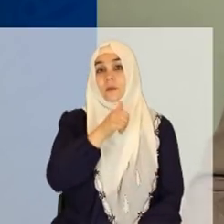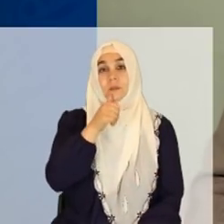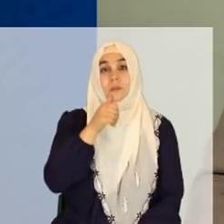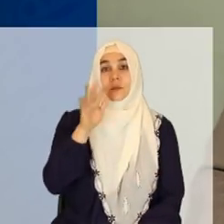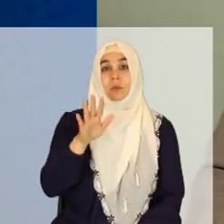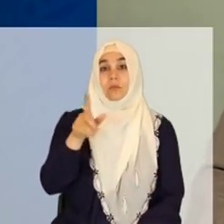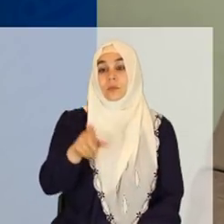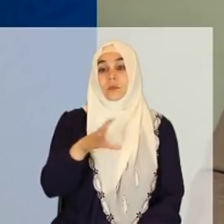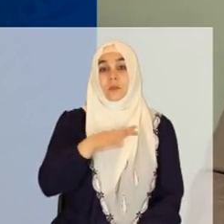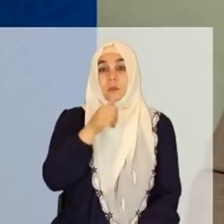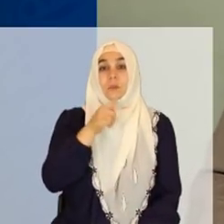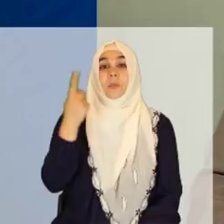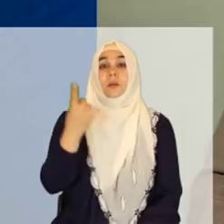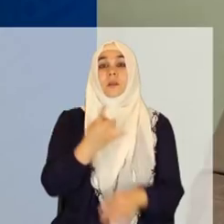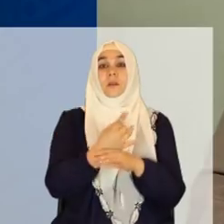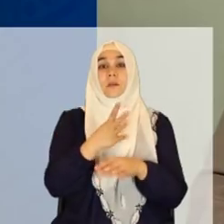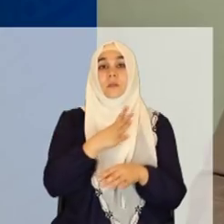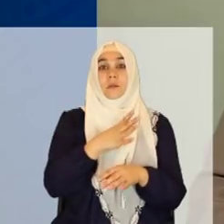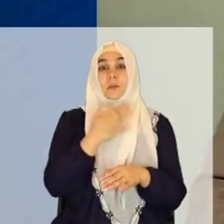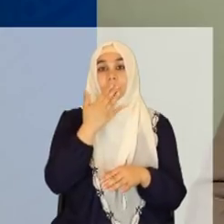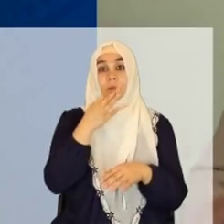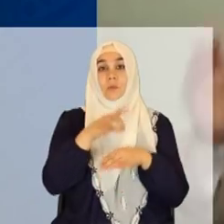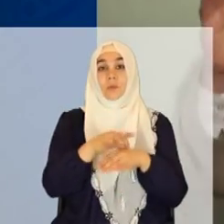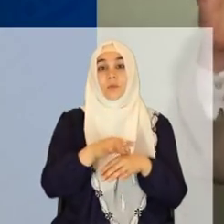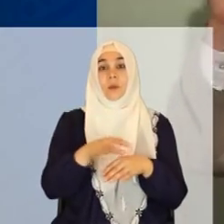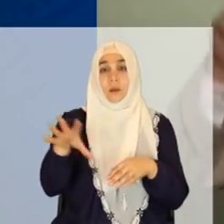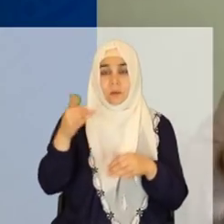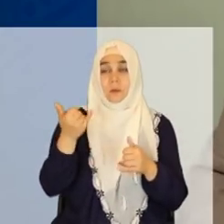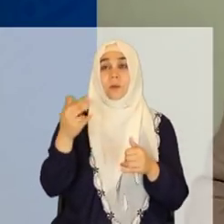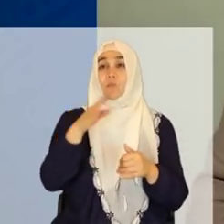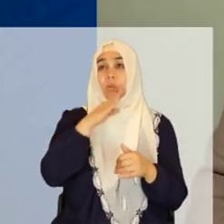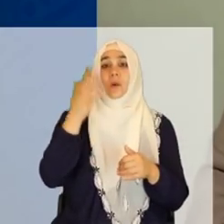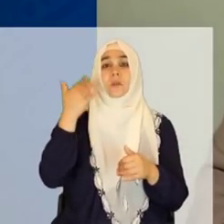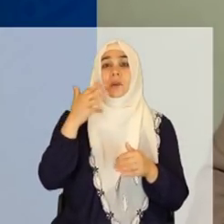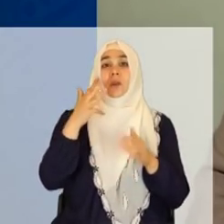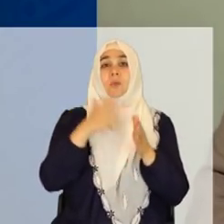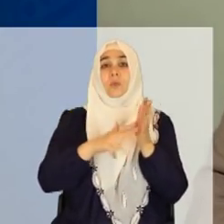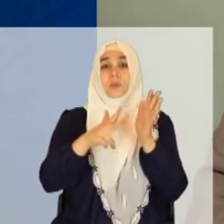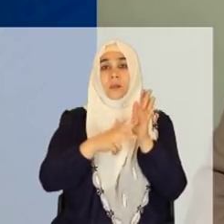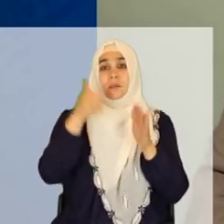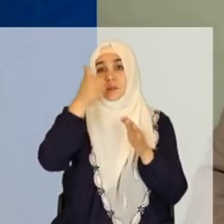narsani bandadan bekitolmaymiz. Birinchi marta bu yil ro'za tutdim dedi. O'sha vaqtda haqiqatdan ko'pchilik birinchi marta o'sha yili tutgan.